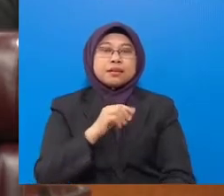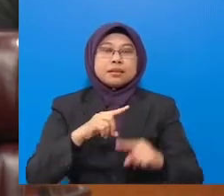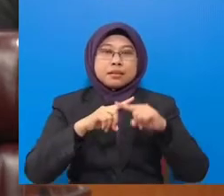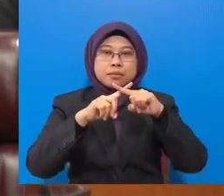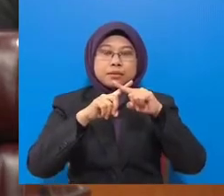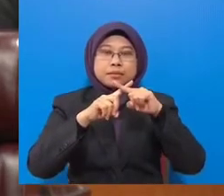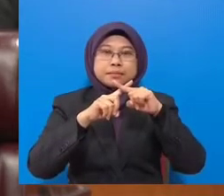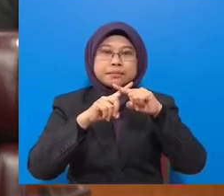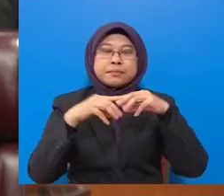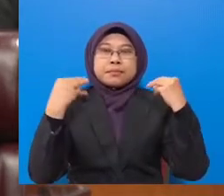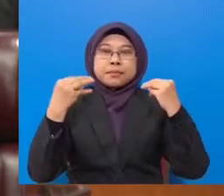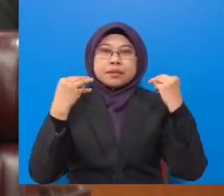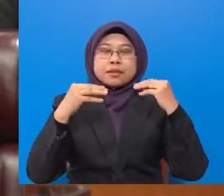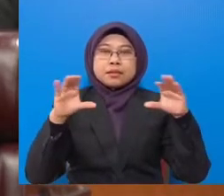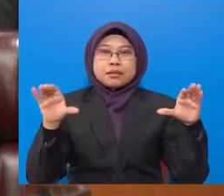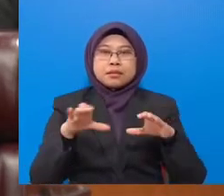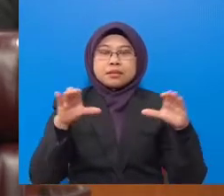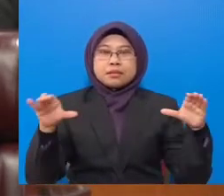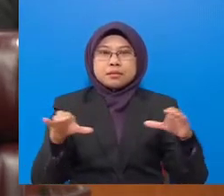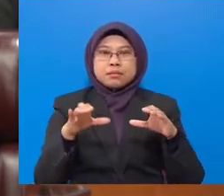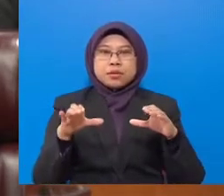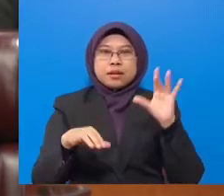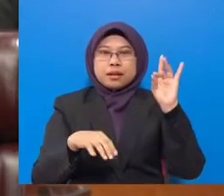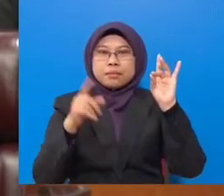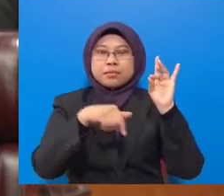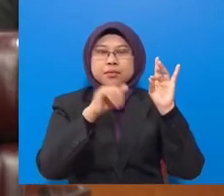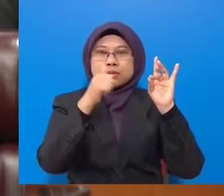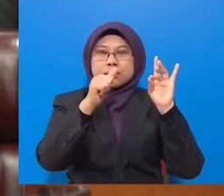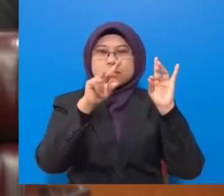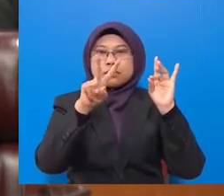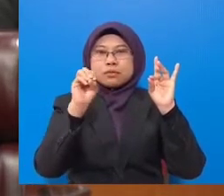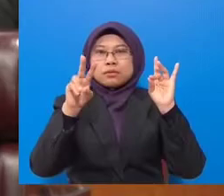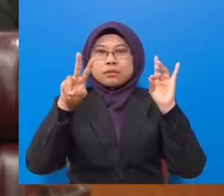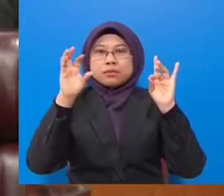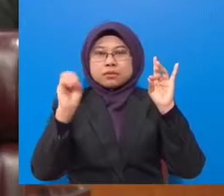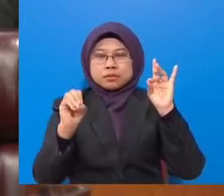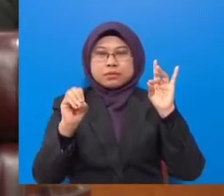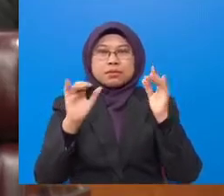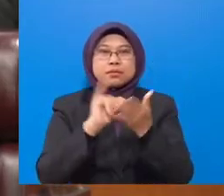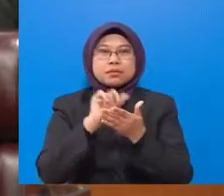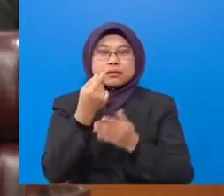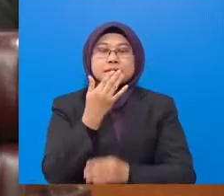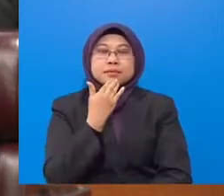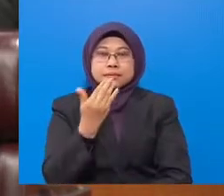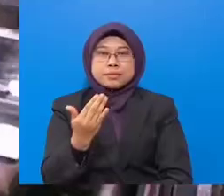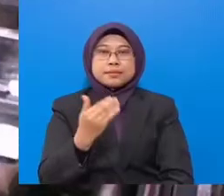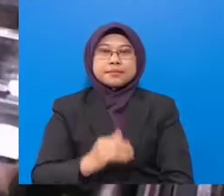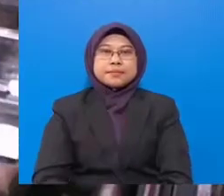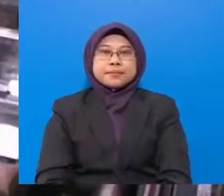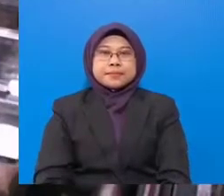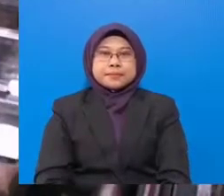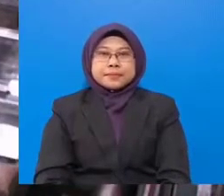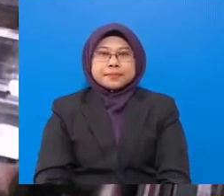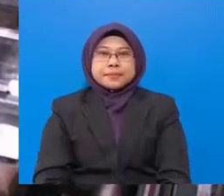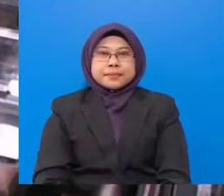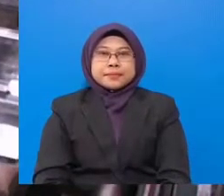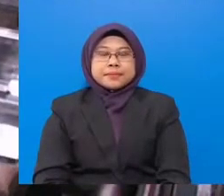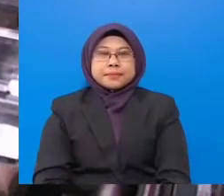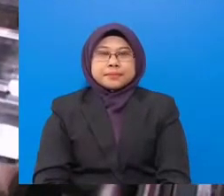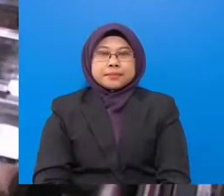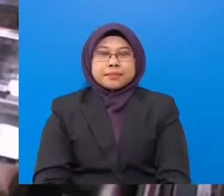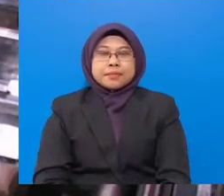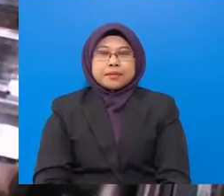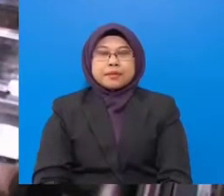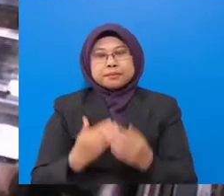majelis Tahfidz negara akan diadakan pada 8 okt 2009 Terima kasih silakan Hai